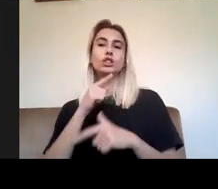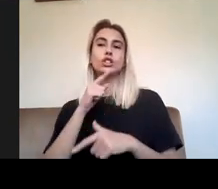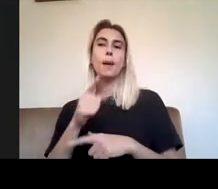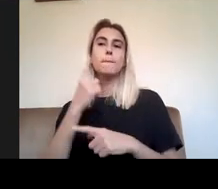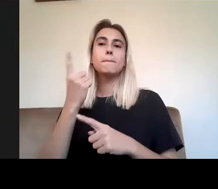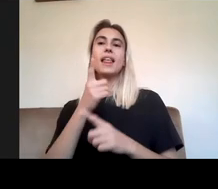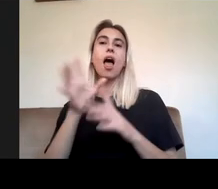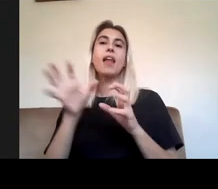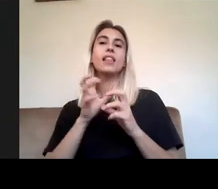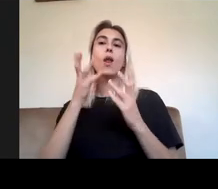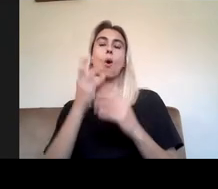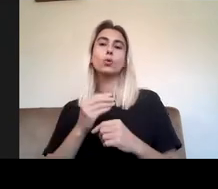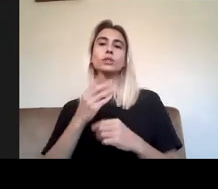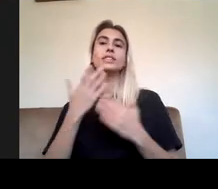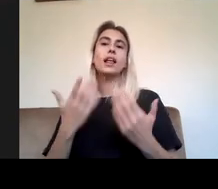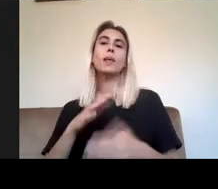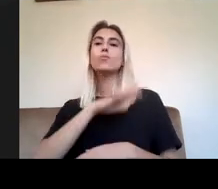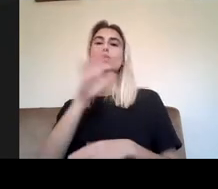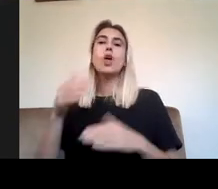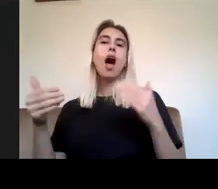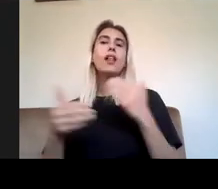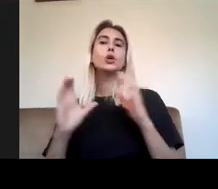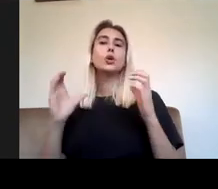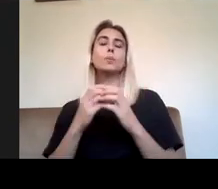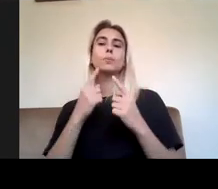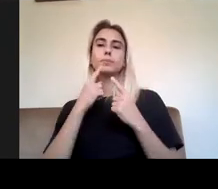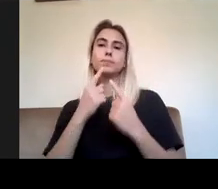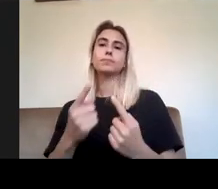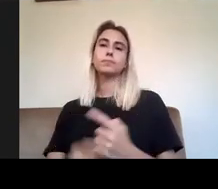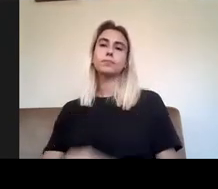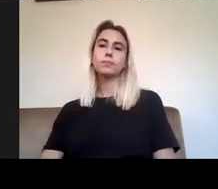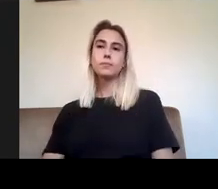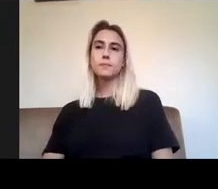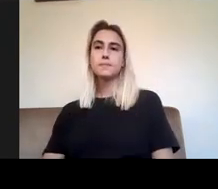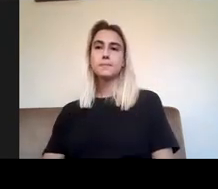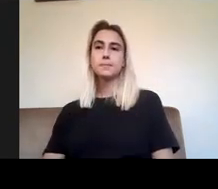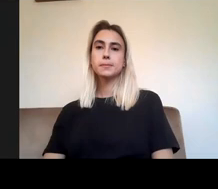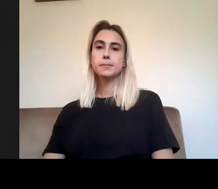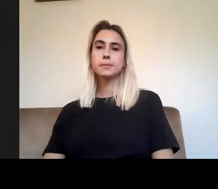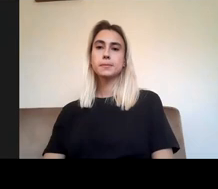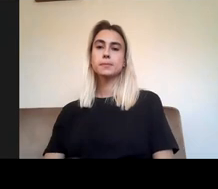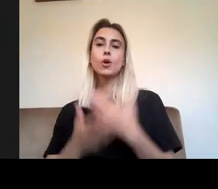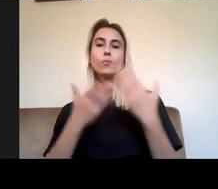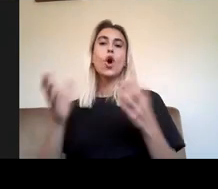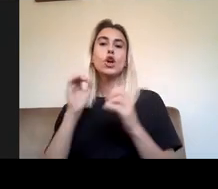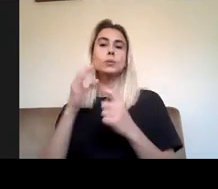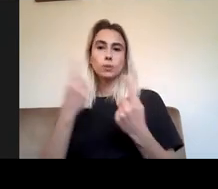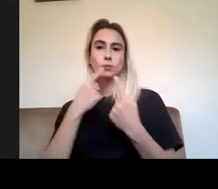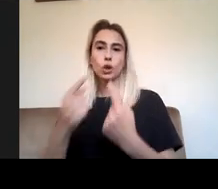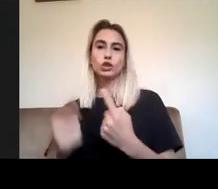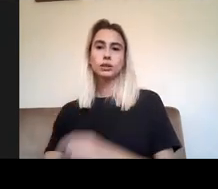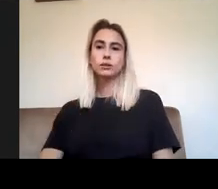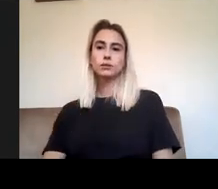etken olduğunu zaten bütün alt gruplar altına basa basa çizdi. Buyurun hocam, bir şey mi söyleyecektiniz?